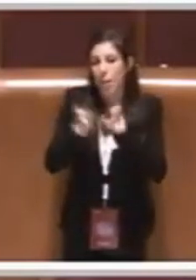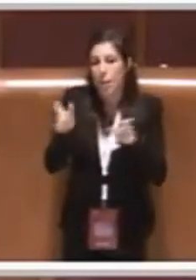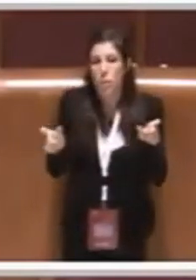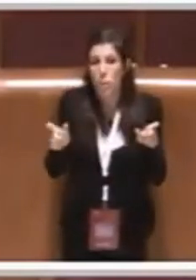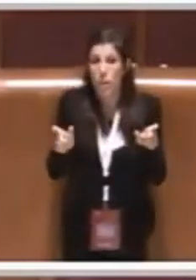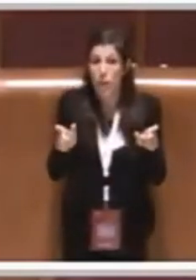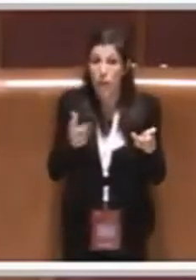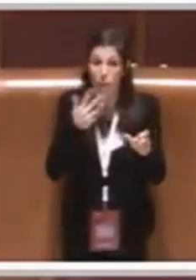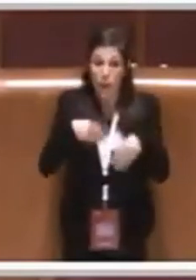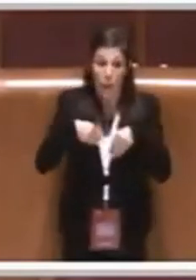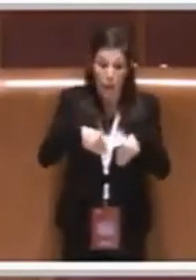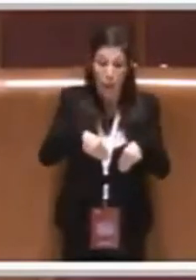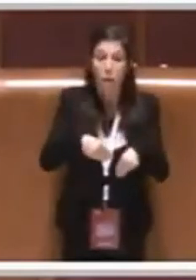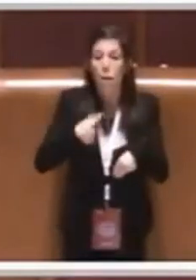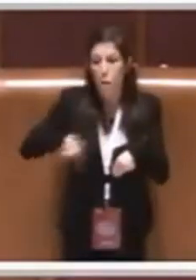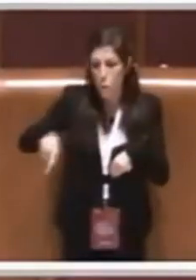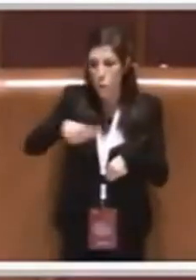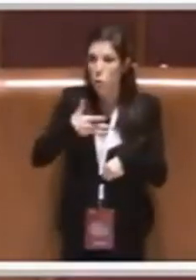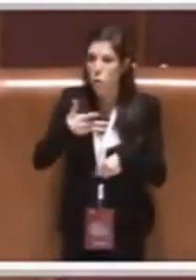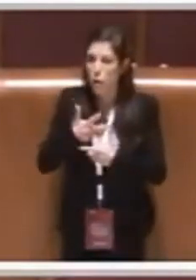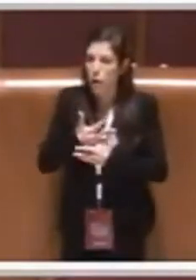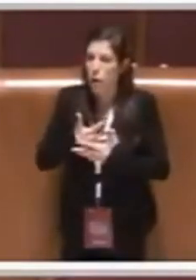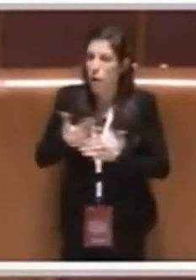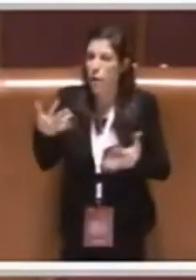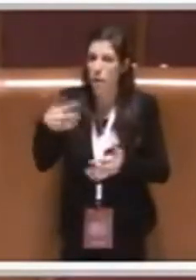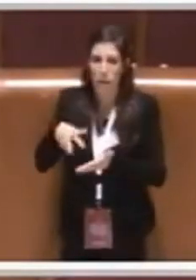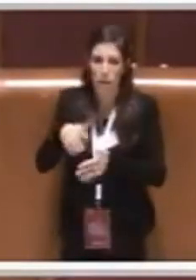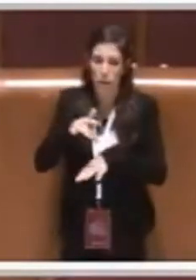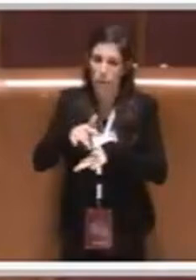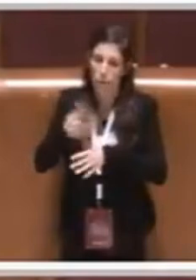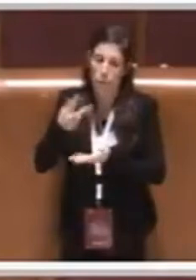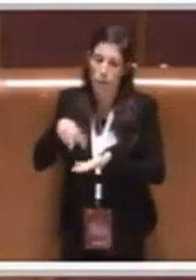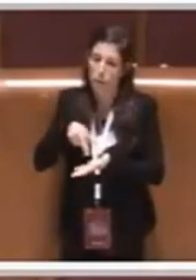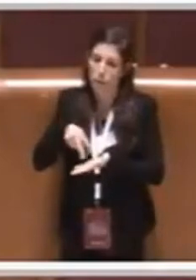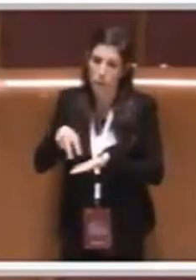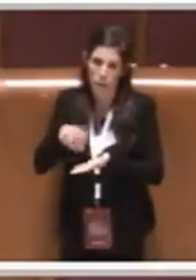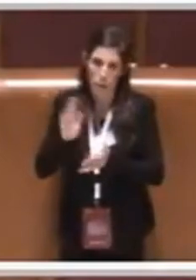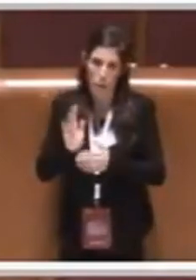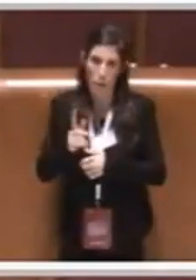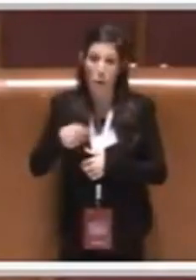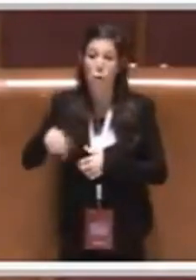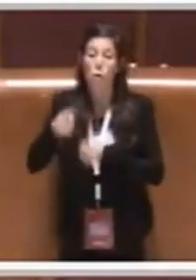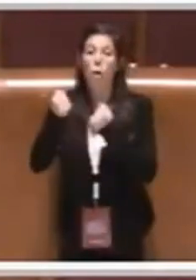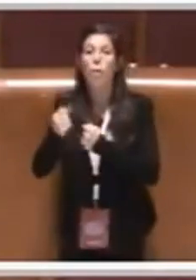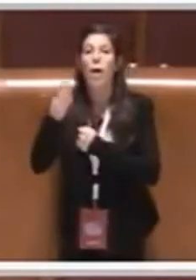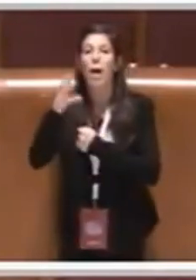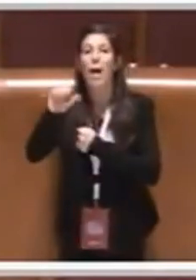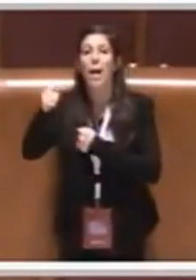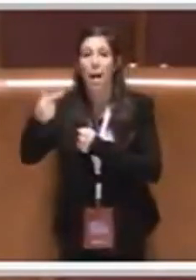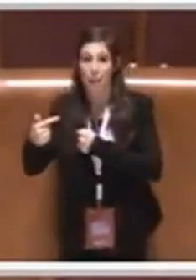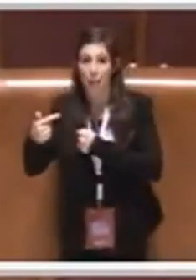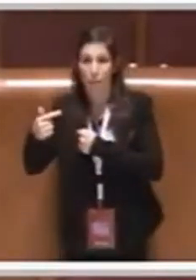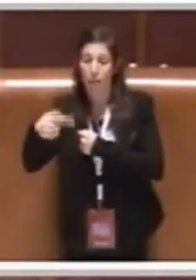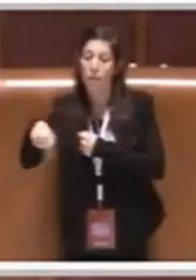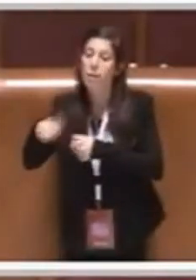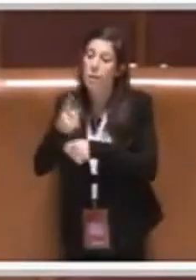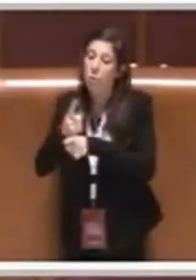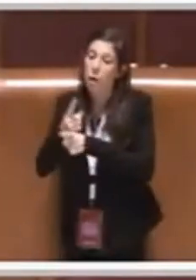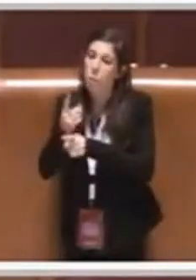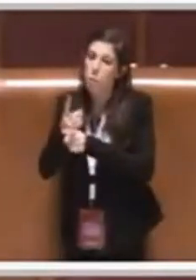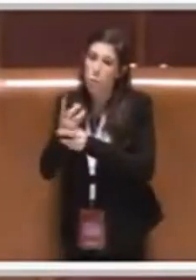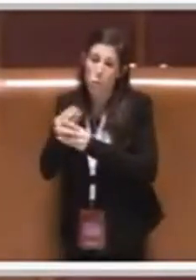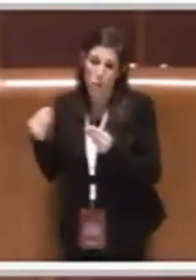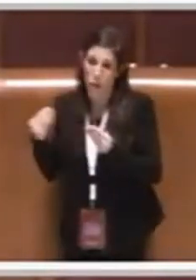fragilità, di utenti che fanno parte attualmente delle strutture del CAT, dei CAT. Il